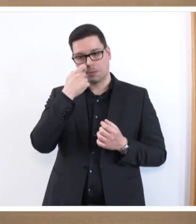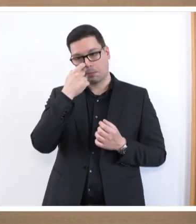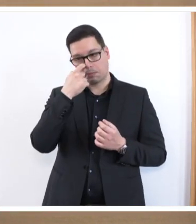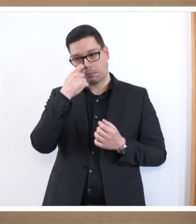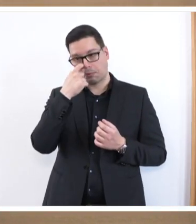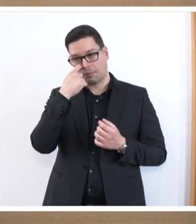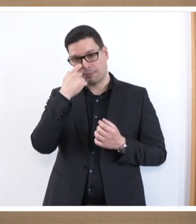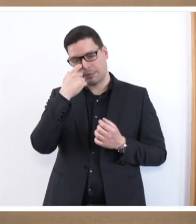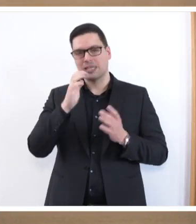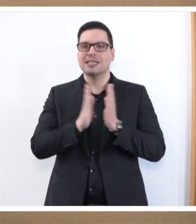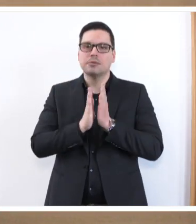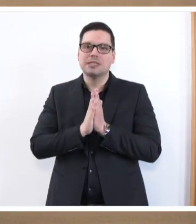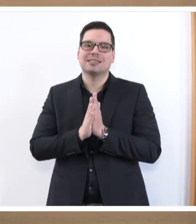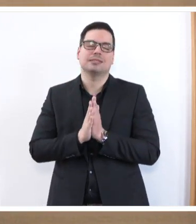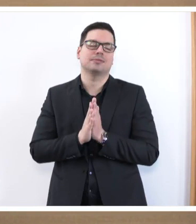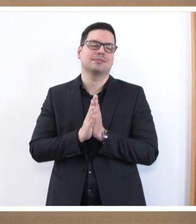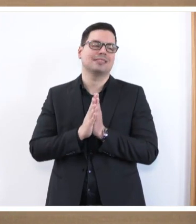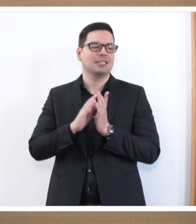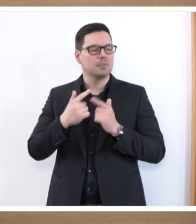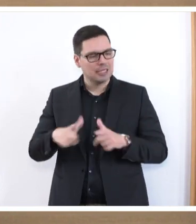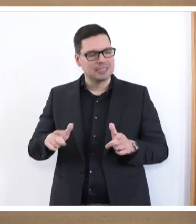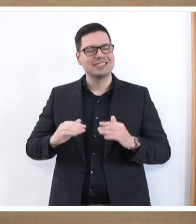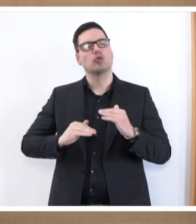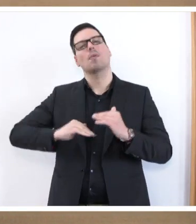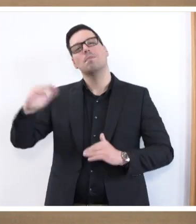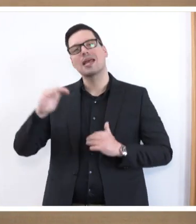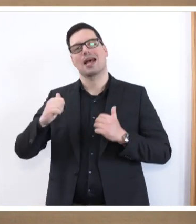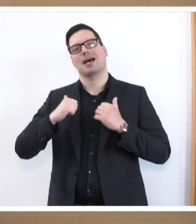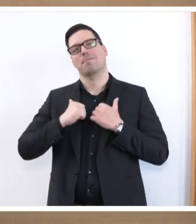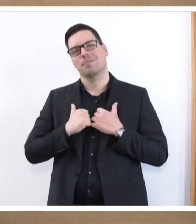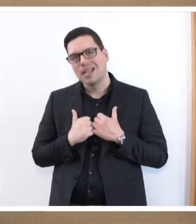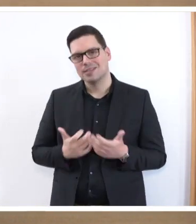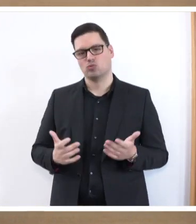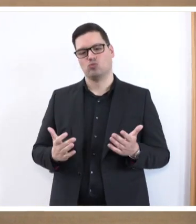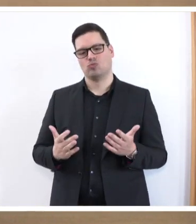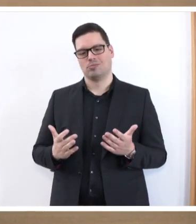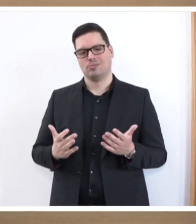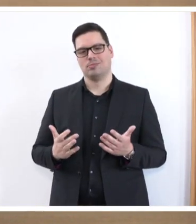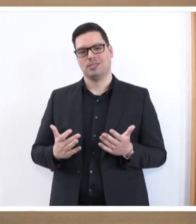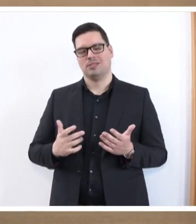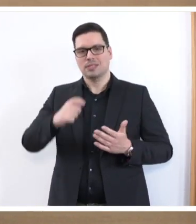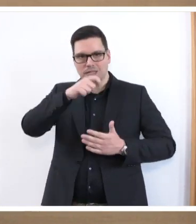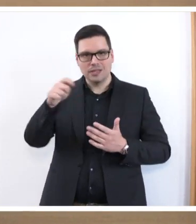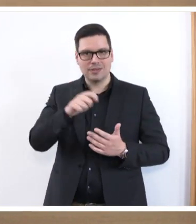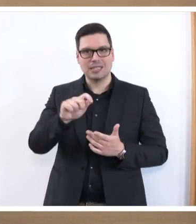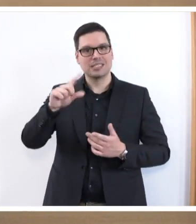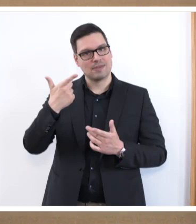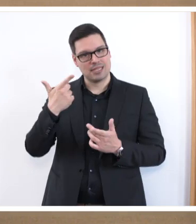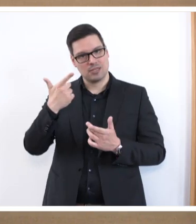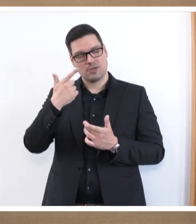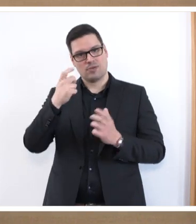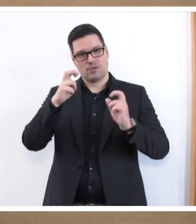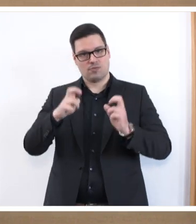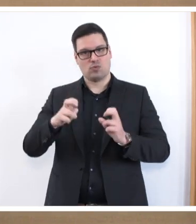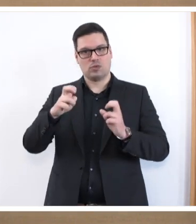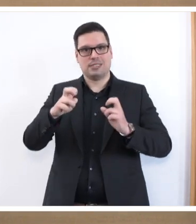Bitte belastet unsere Verwaltung nicht noch mehr. Und wenn wir nun eine Wählbarkeit am Zweitwohnsitz einführen, dann